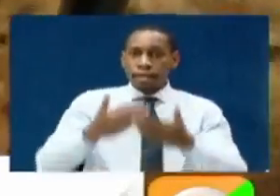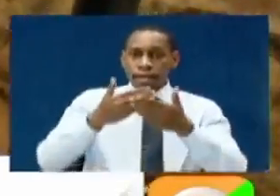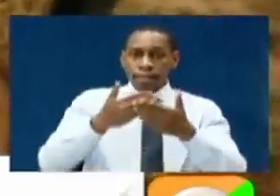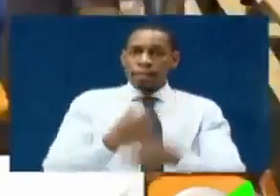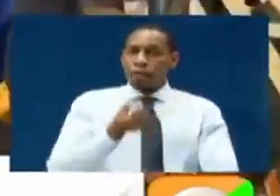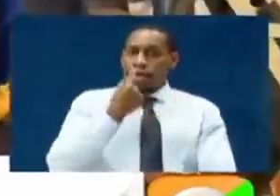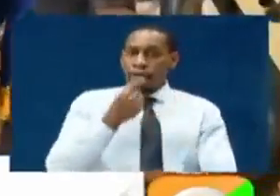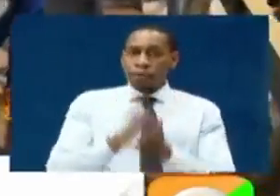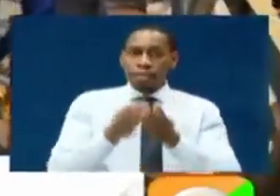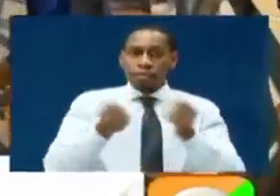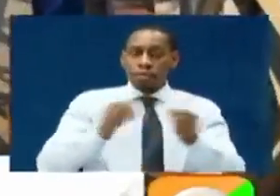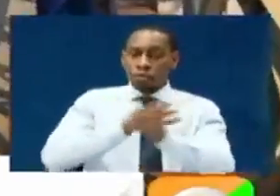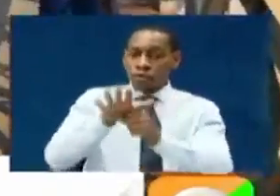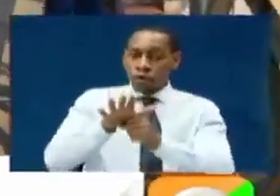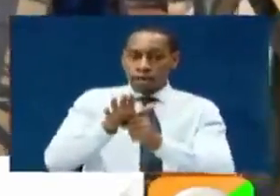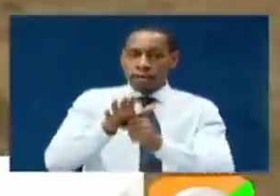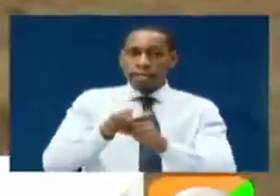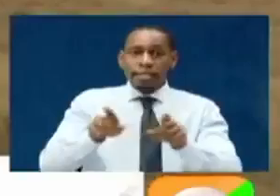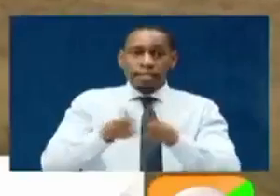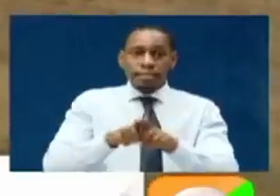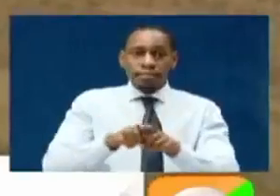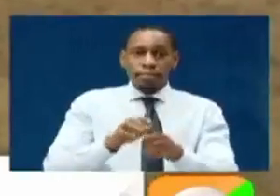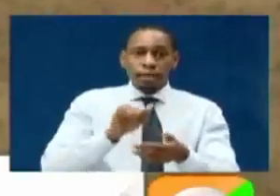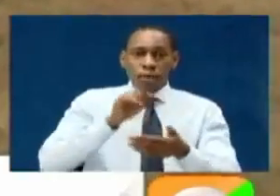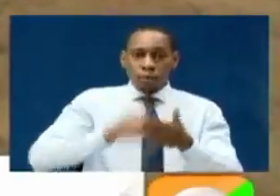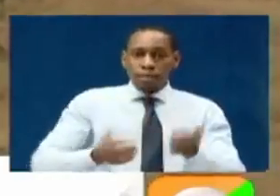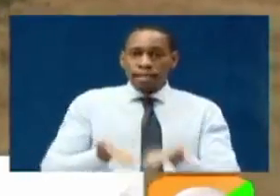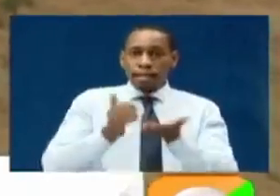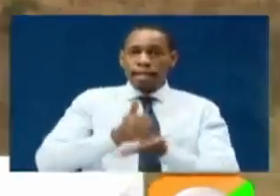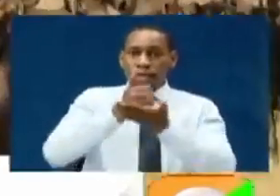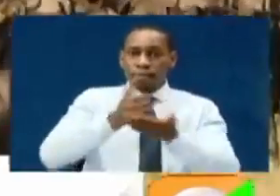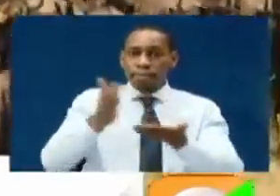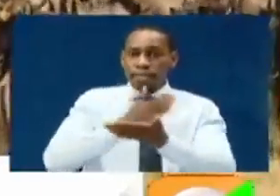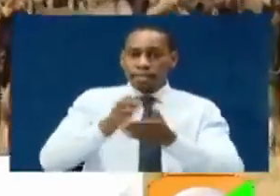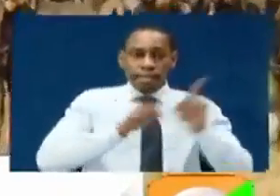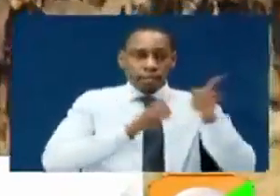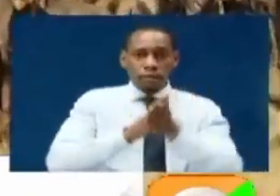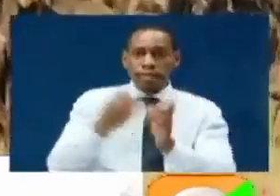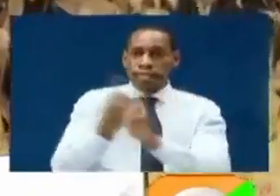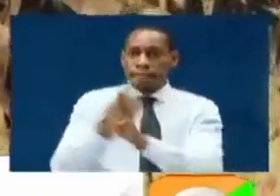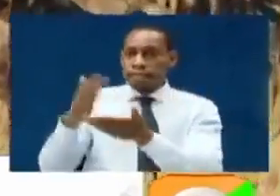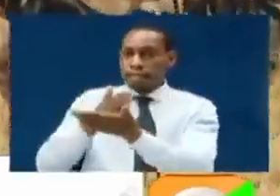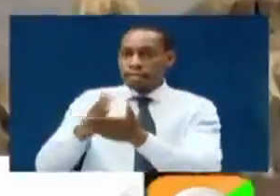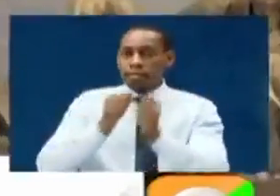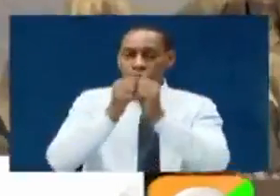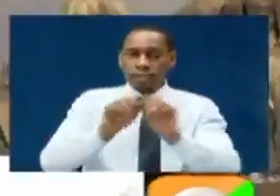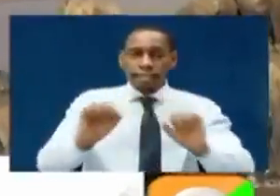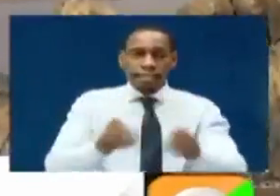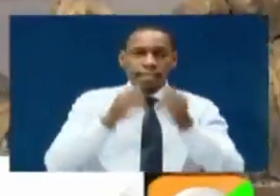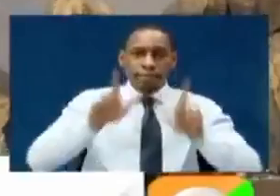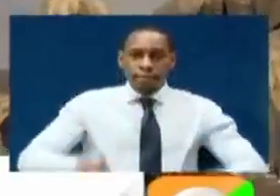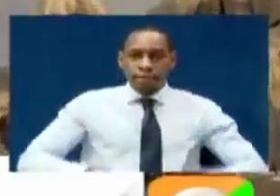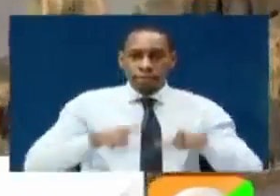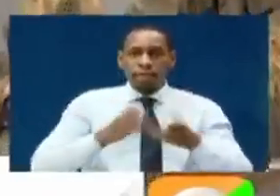au chanjo ya COVID-19 kupatikana, kile kitakachoimarisha sekta ya utalii na sekta zingine nchini pamoja na kuokoa maisha